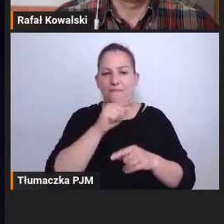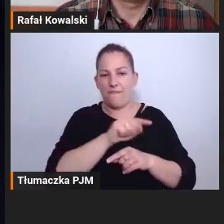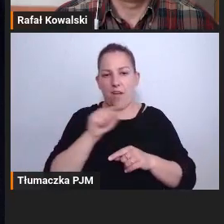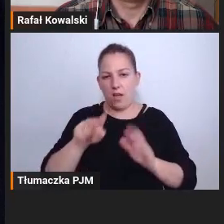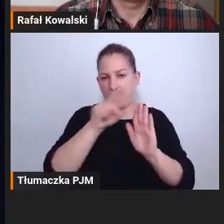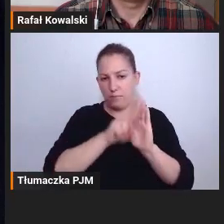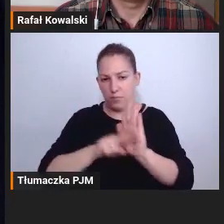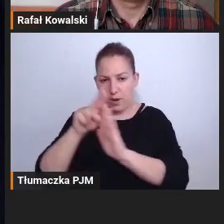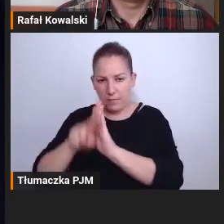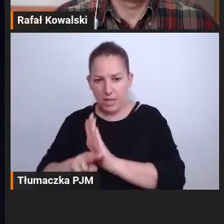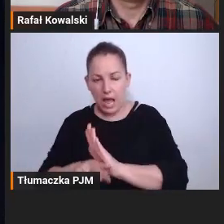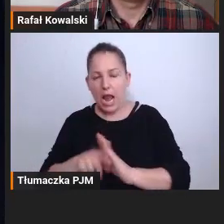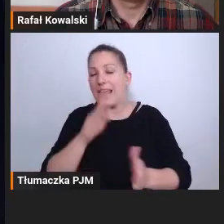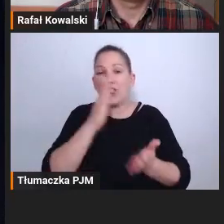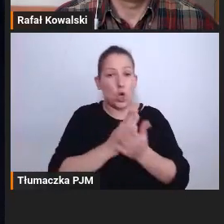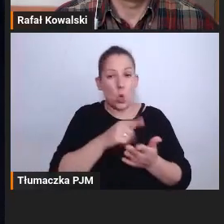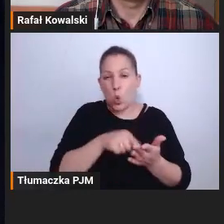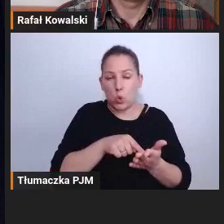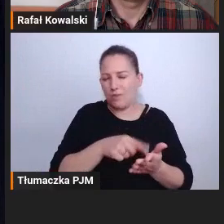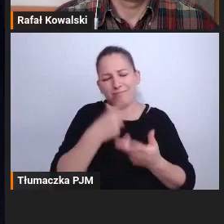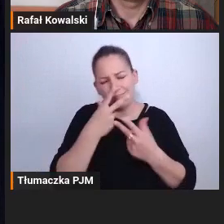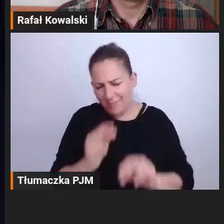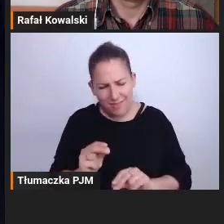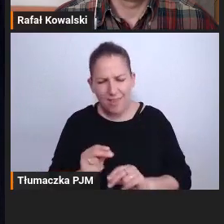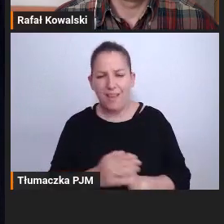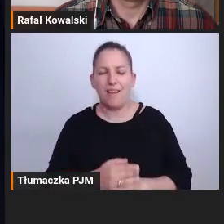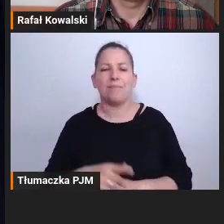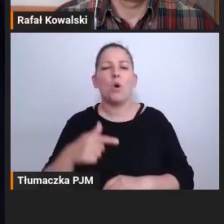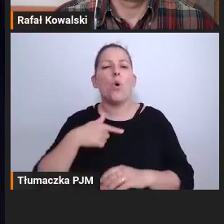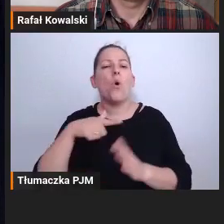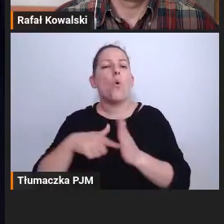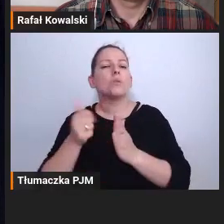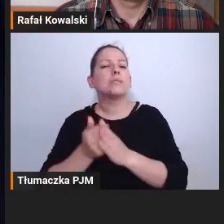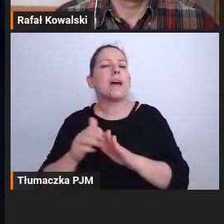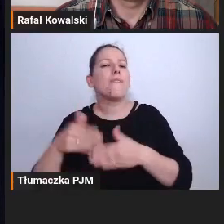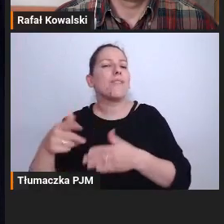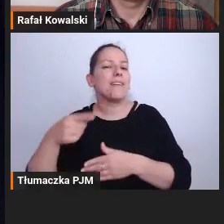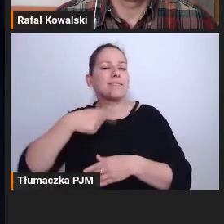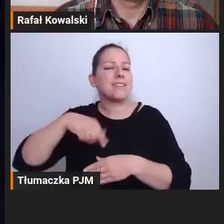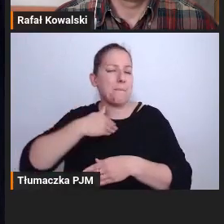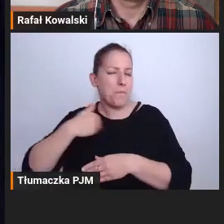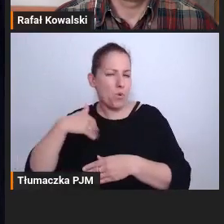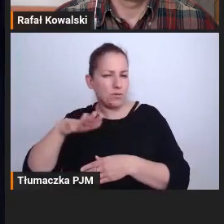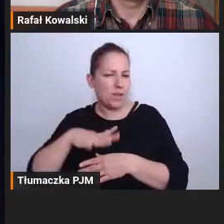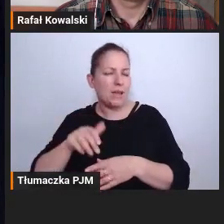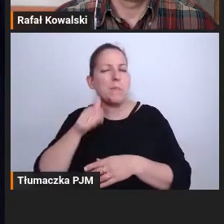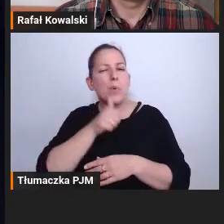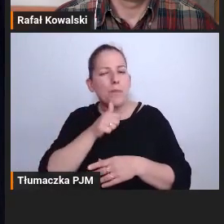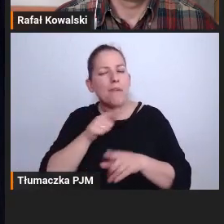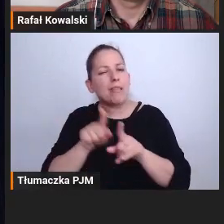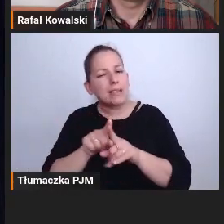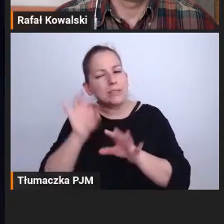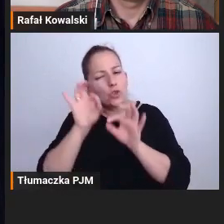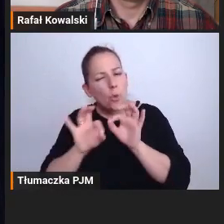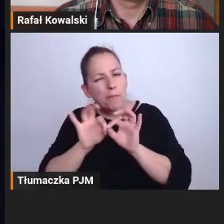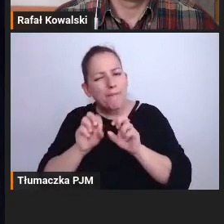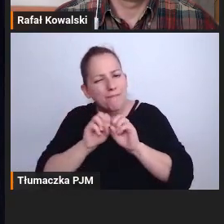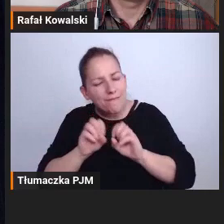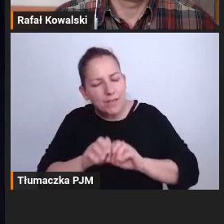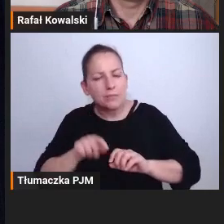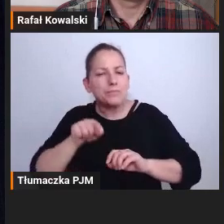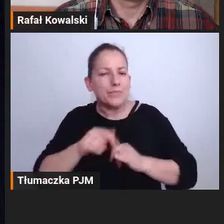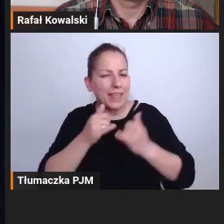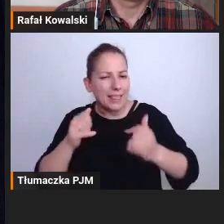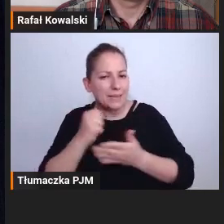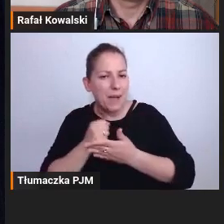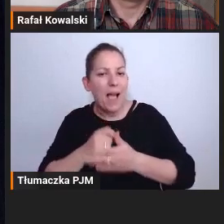oczywiście nie jest tylko to, bo nasz ustawodawca również tam przy okazji próbował doprecyzować również inne kwestie,